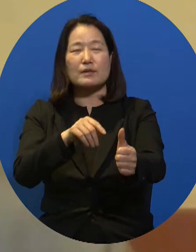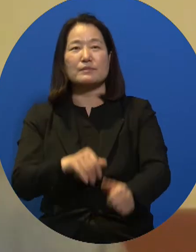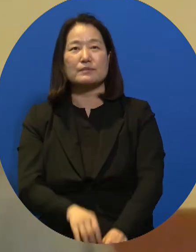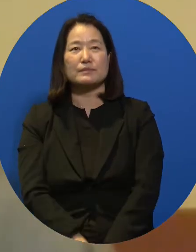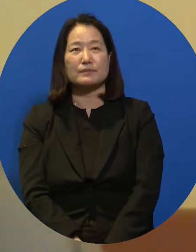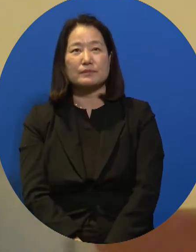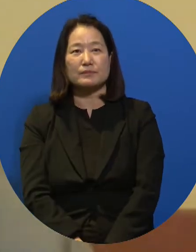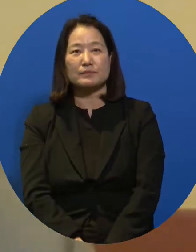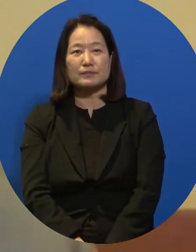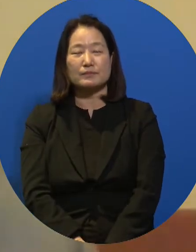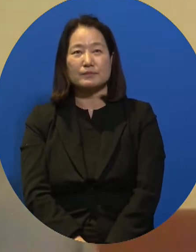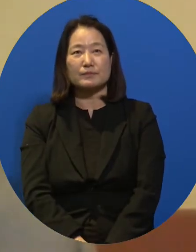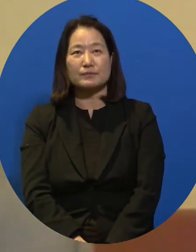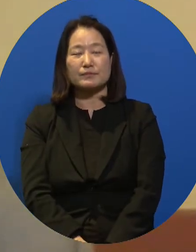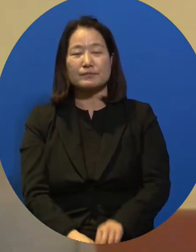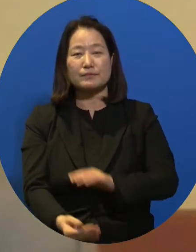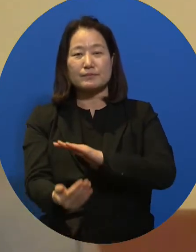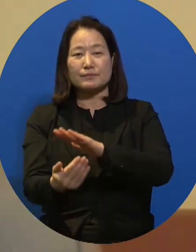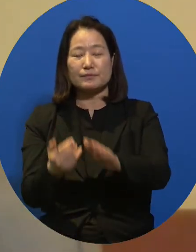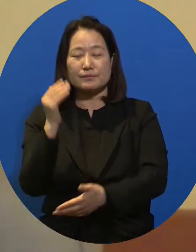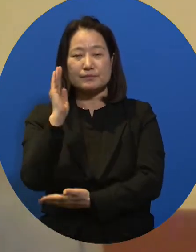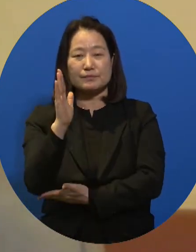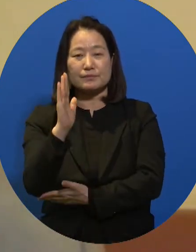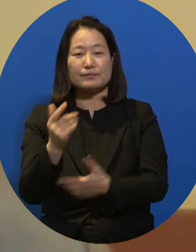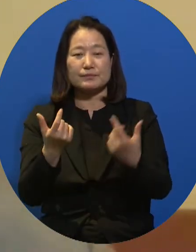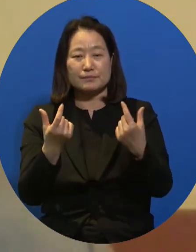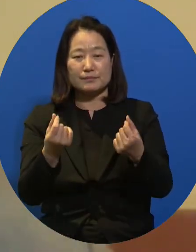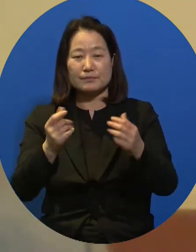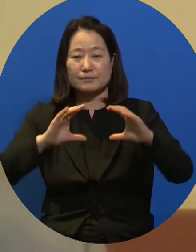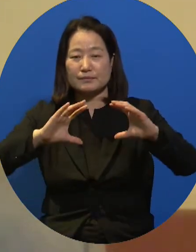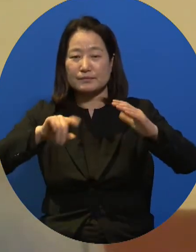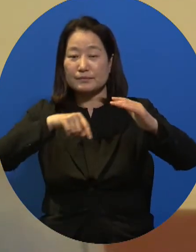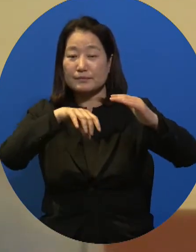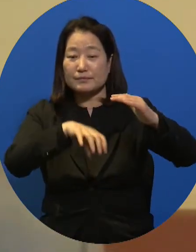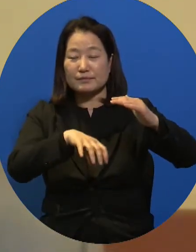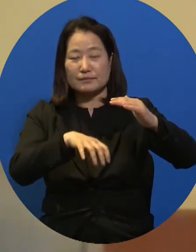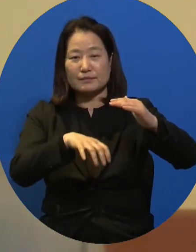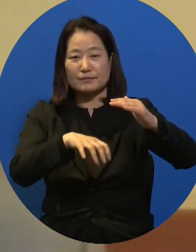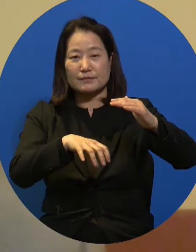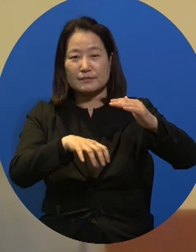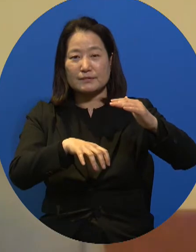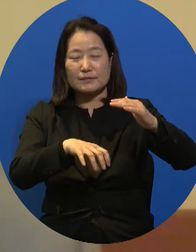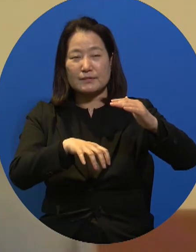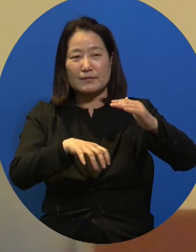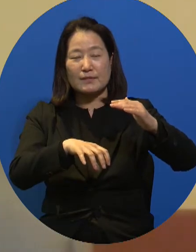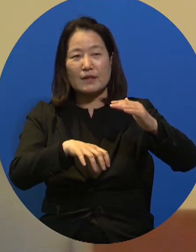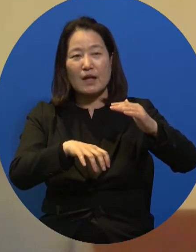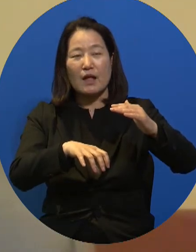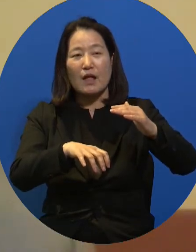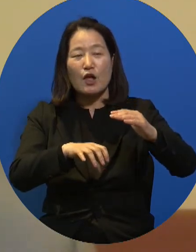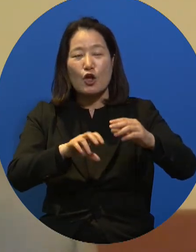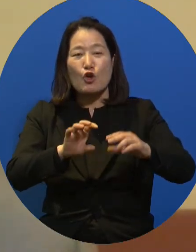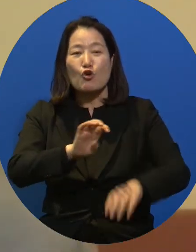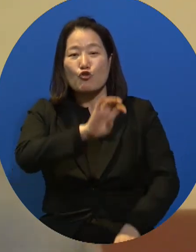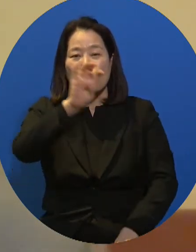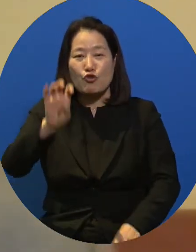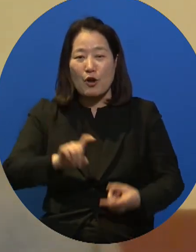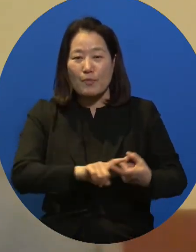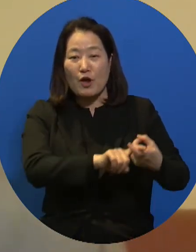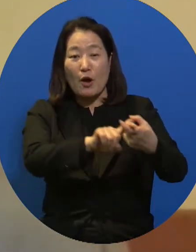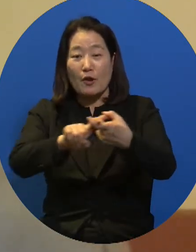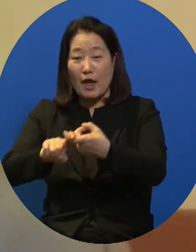제가 앞서서 말씀을 드린 바대로 헝가리는 또한 말씀을 드린 EU 차원의 지원을 굉장히 많이